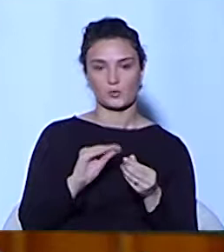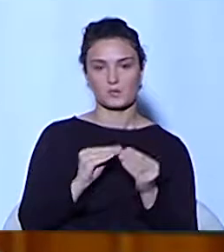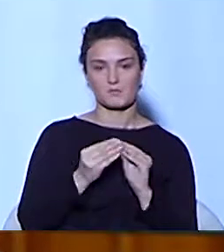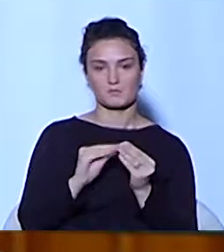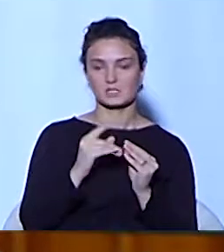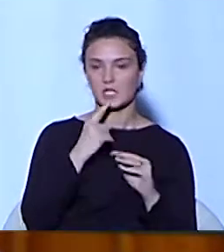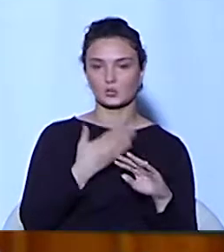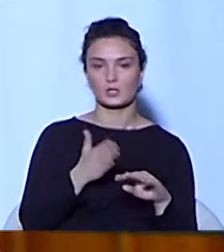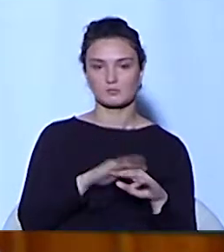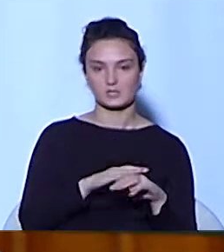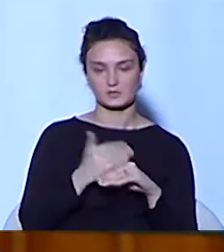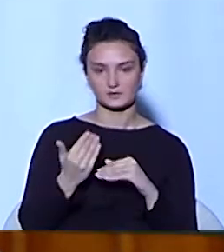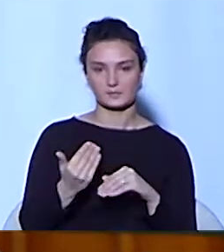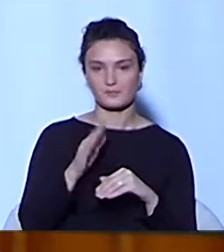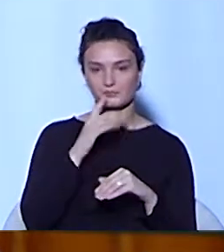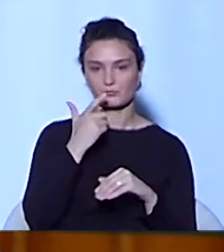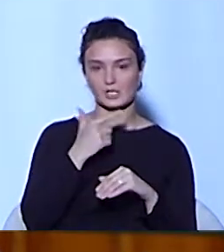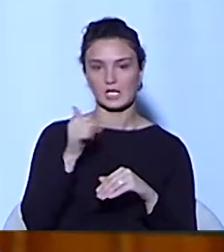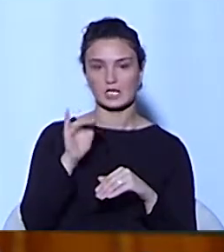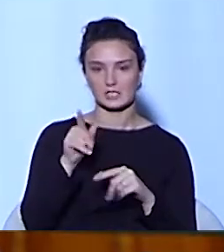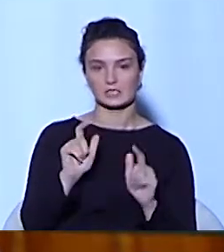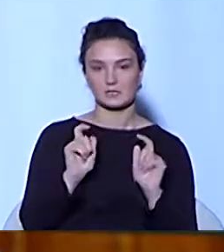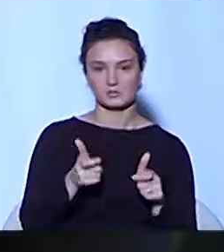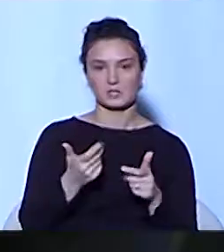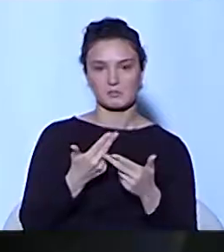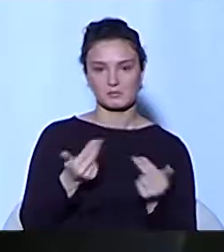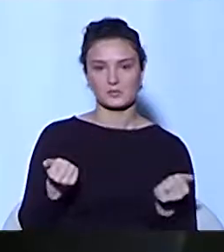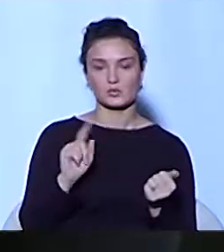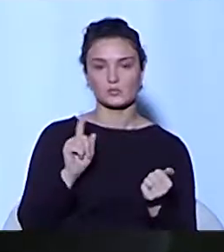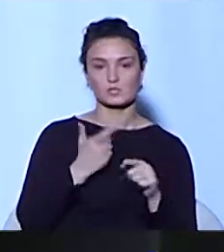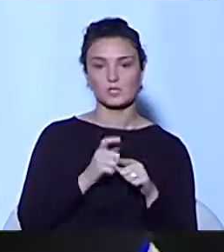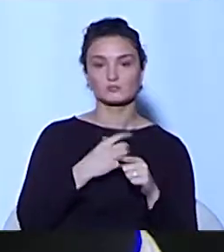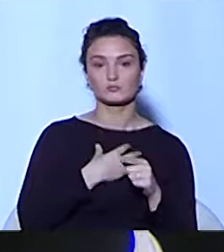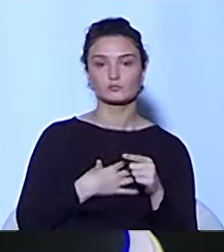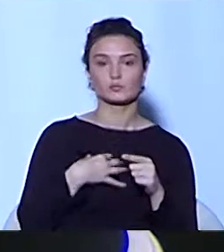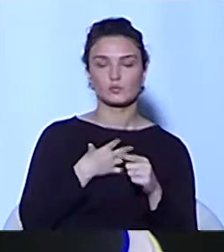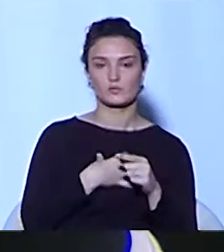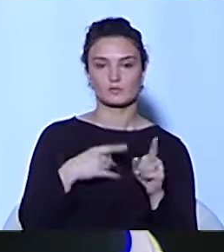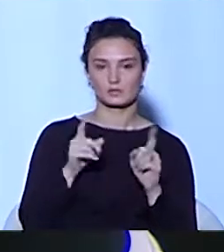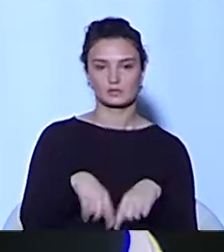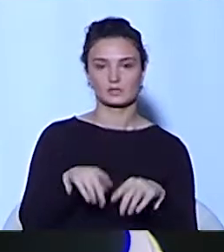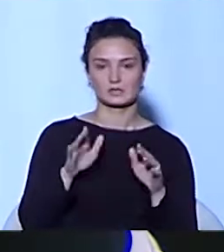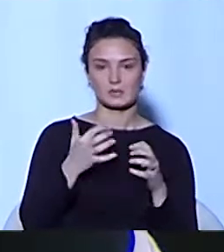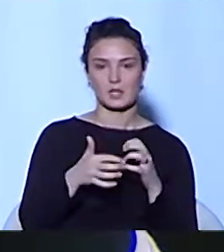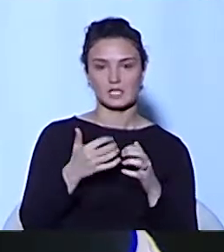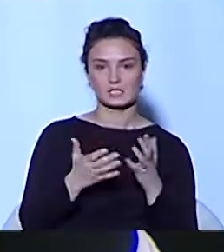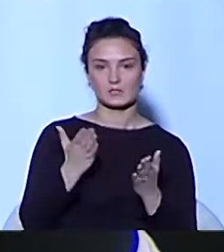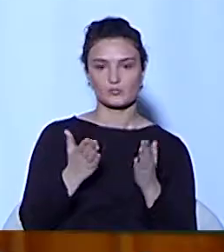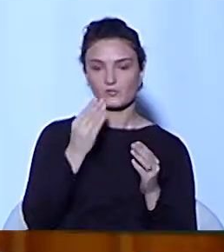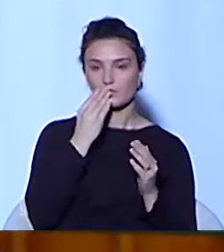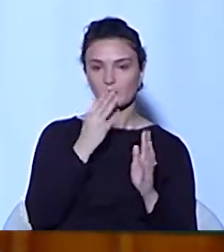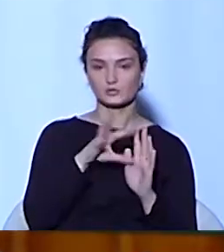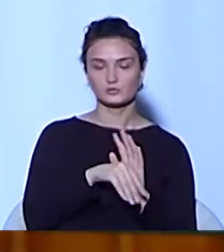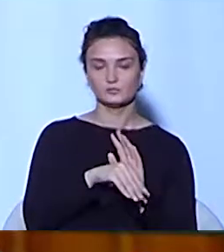პრობლემების გართულებისათვის. ქალბატონი გაიანე ასევე დამეთანხმება, რომ ძალიან მნიშვნელოვანია დაბალანსებულ კვებაში